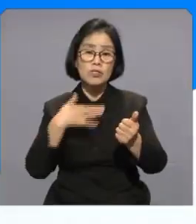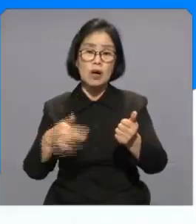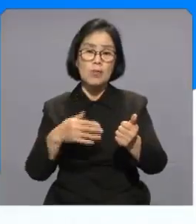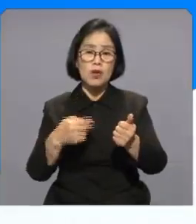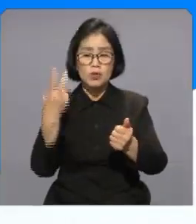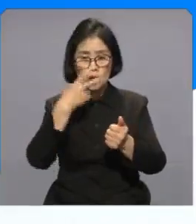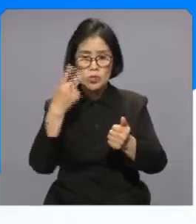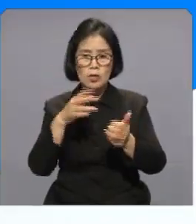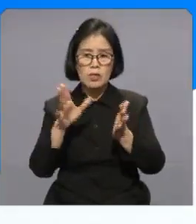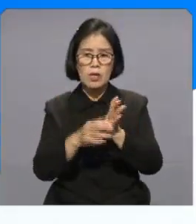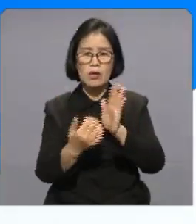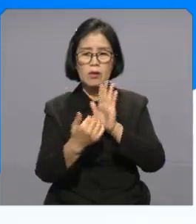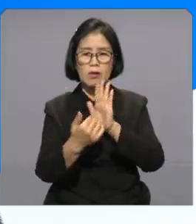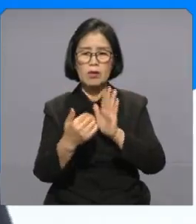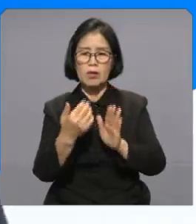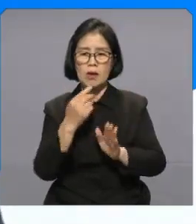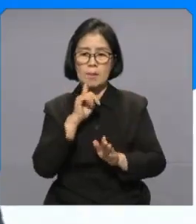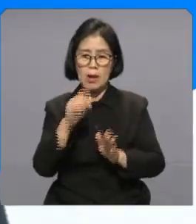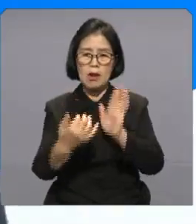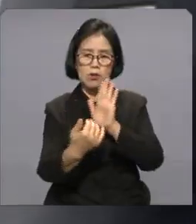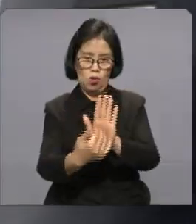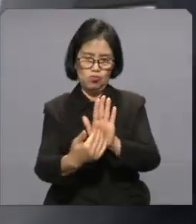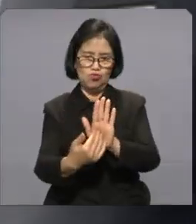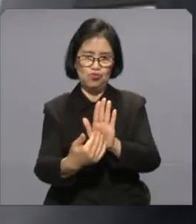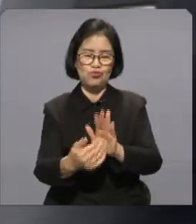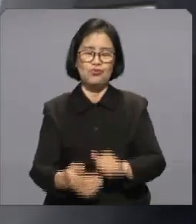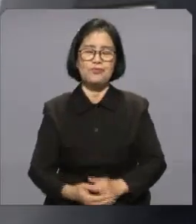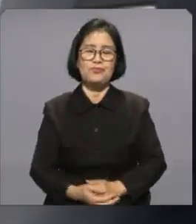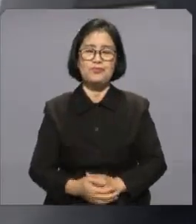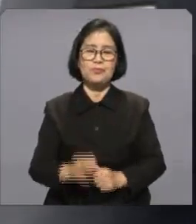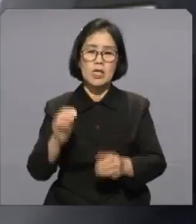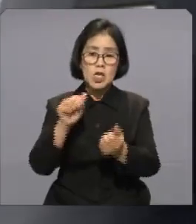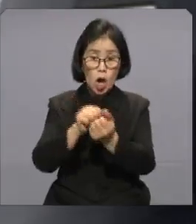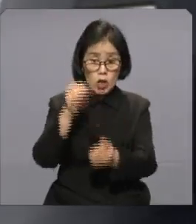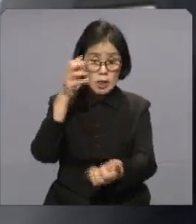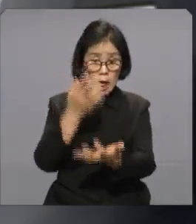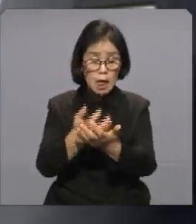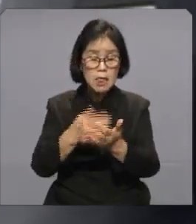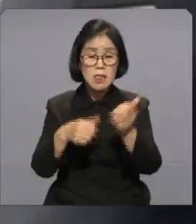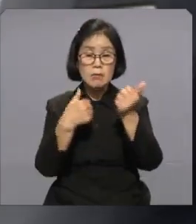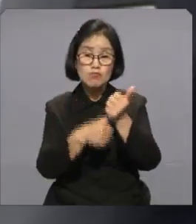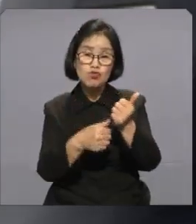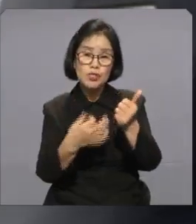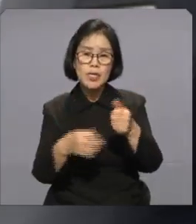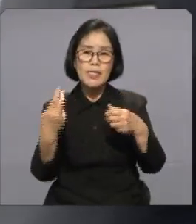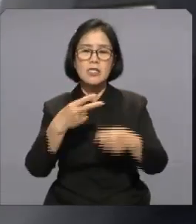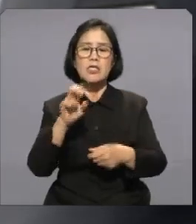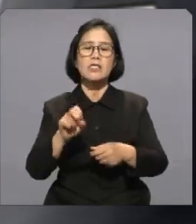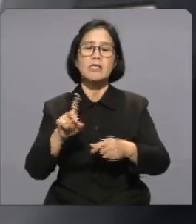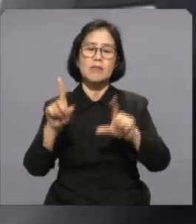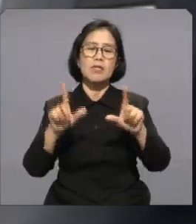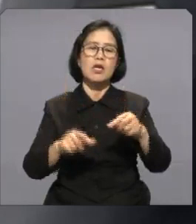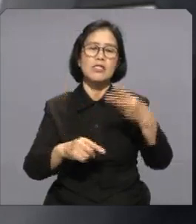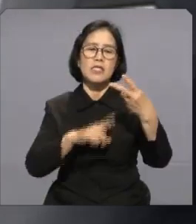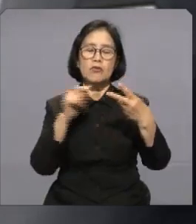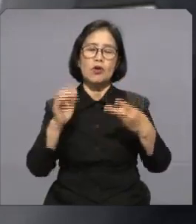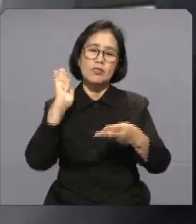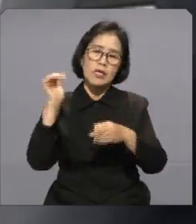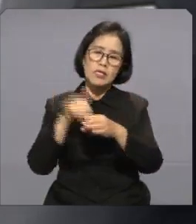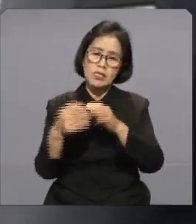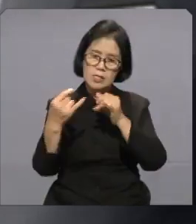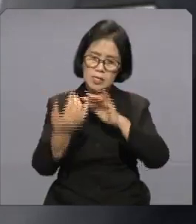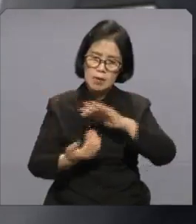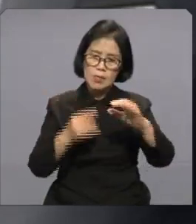검찰 조사에서 진술 거부권을 행사하는 중입니다. 하지만 영장에는 김 부원장이 2021년 2월 대선 예비